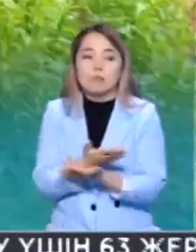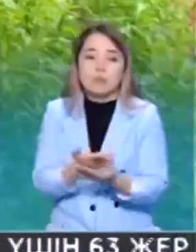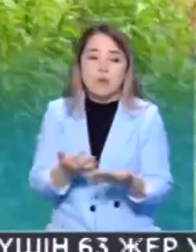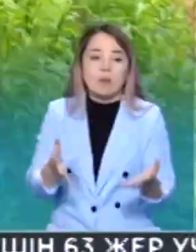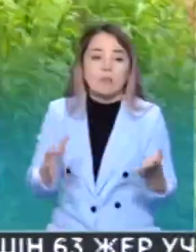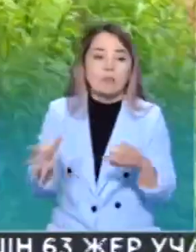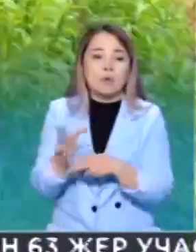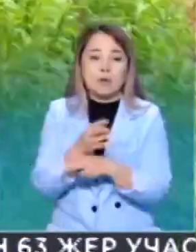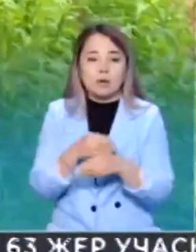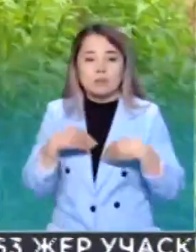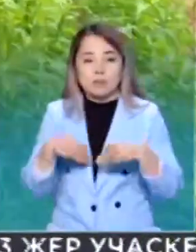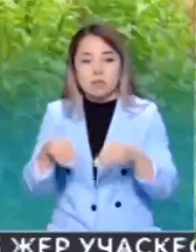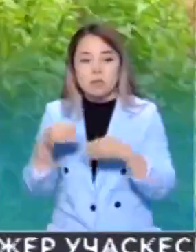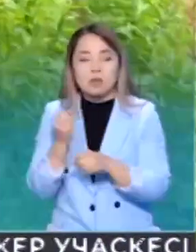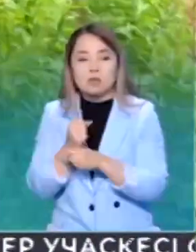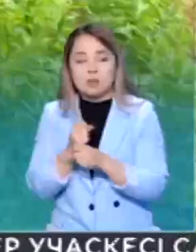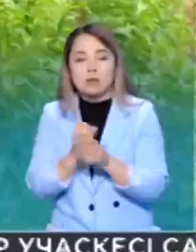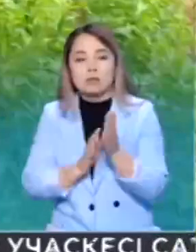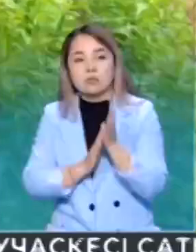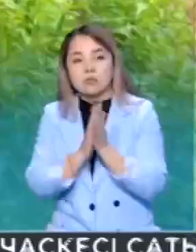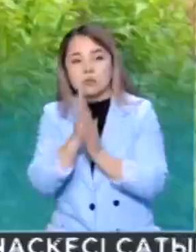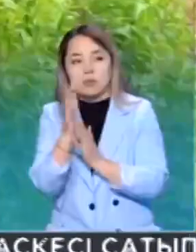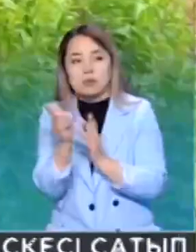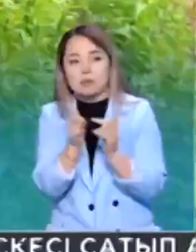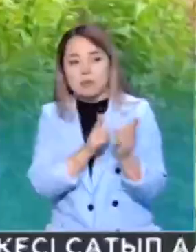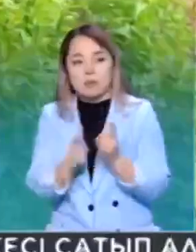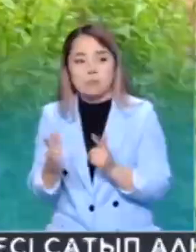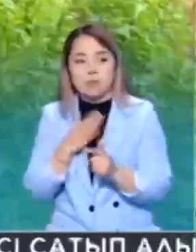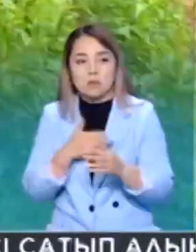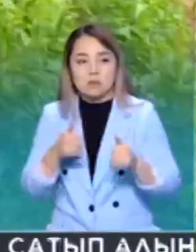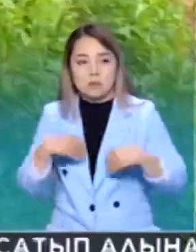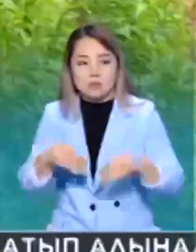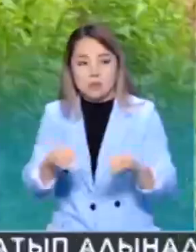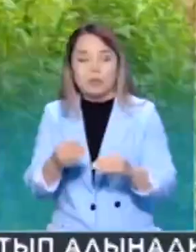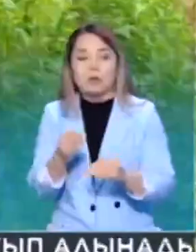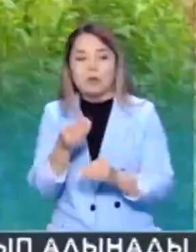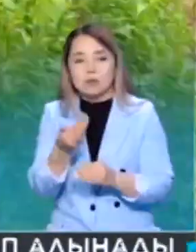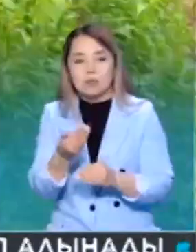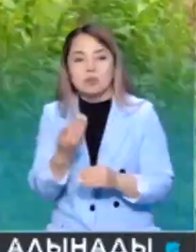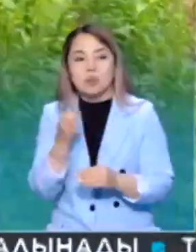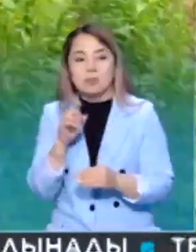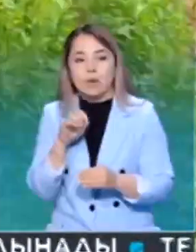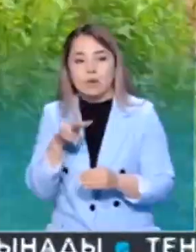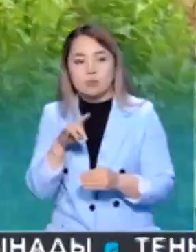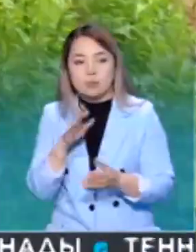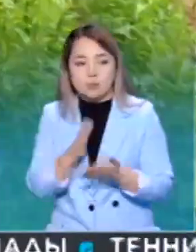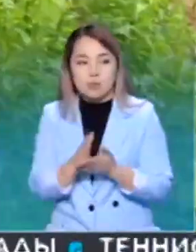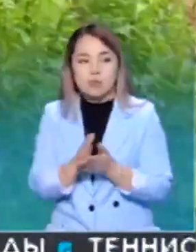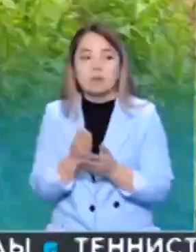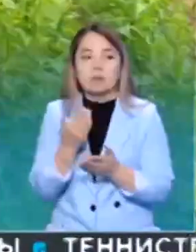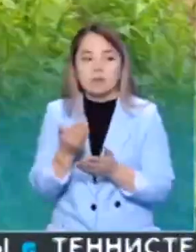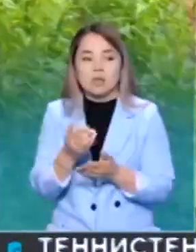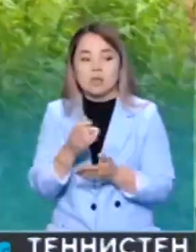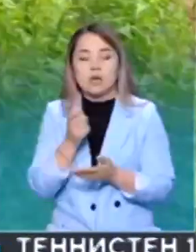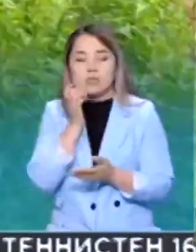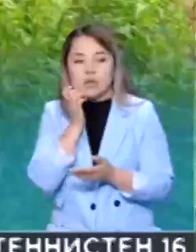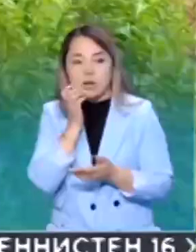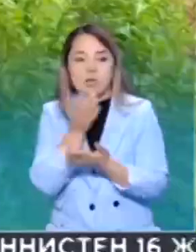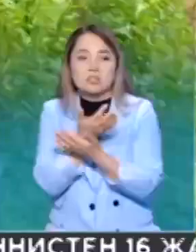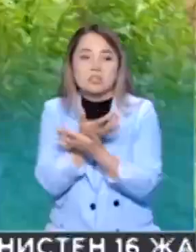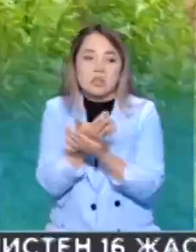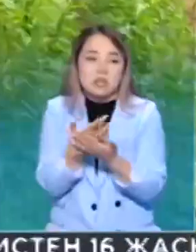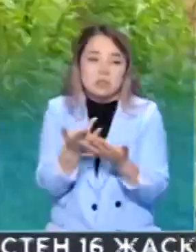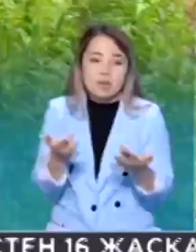барлығын көшетін шығарамын. Мына істеп жатқан мына сабдалы, жаңғақ істеп жатырмын. Фисташканы